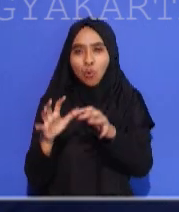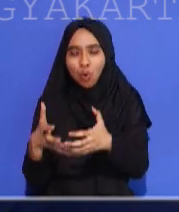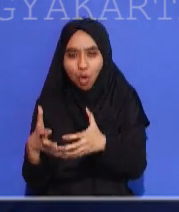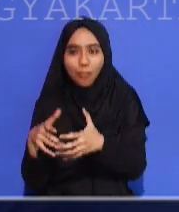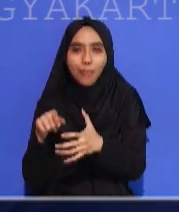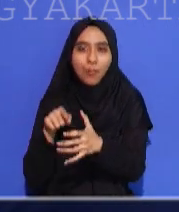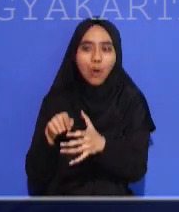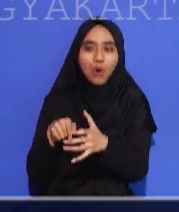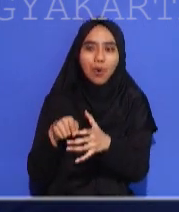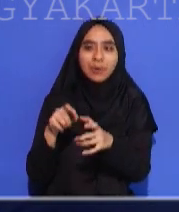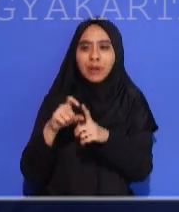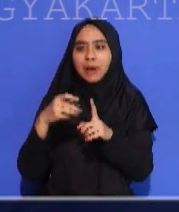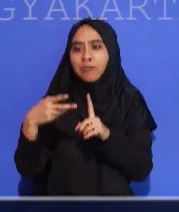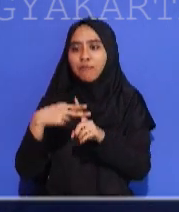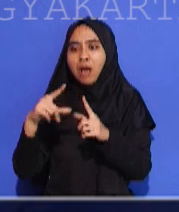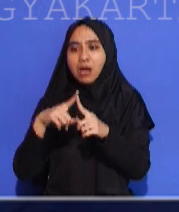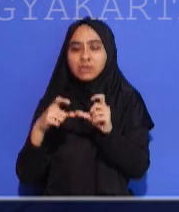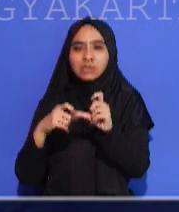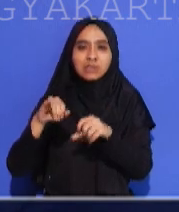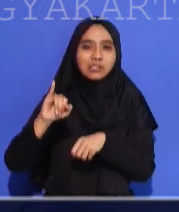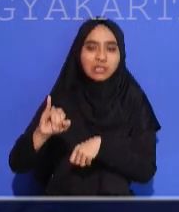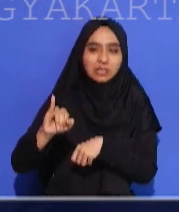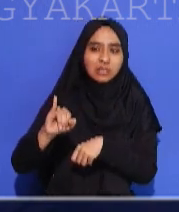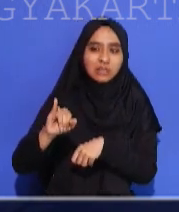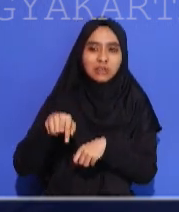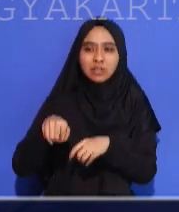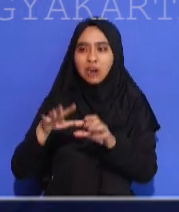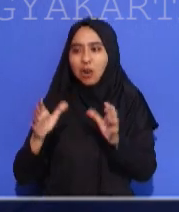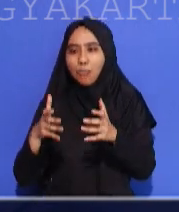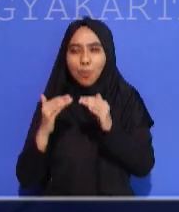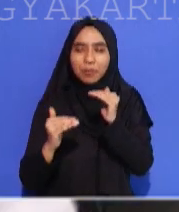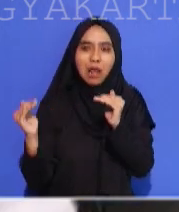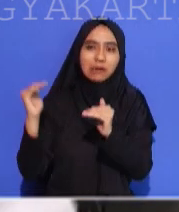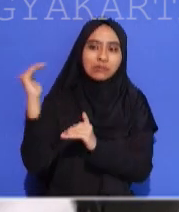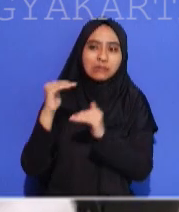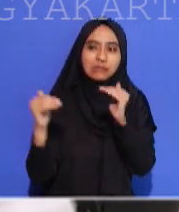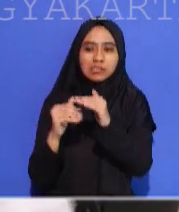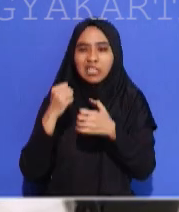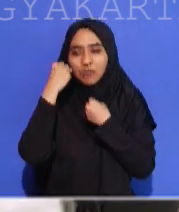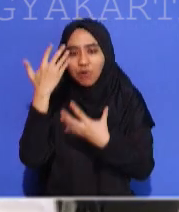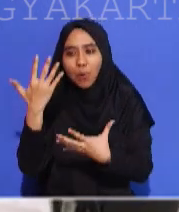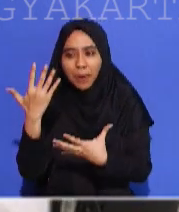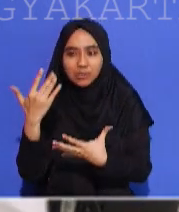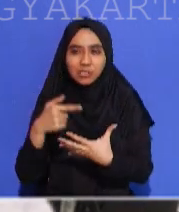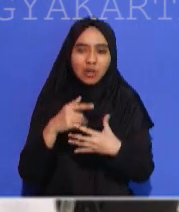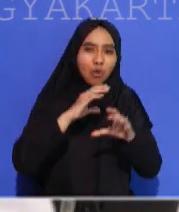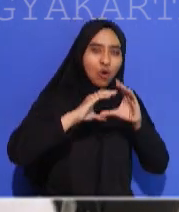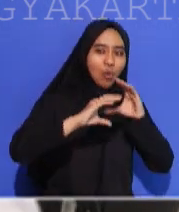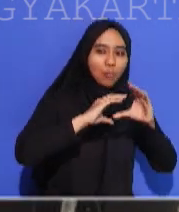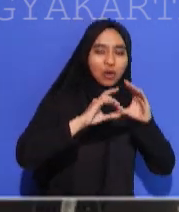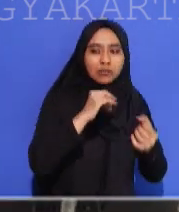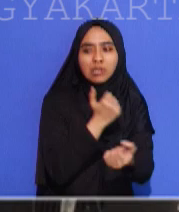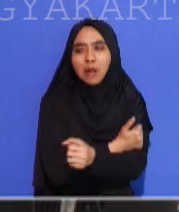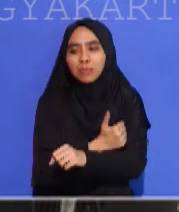deflasi pada 2024 disumbangkan oleh kelompok komoditas transportasi dan informasi komunikasi dan jasa keuangan dengan